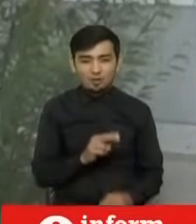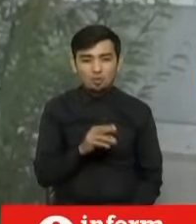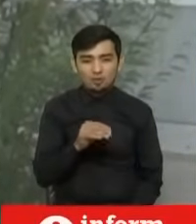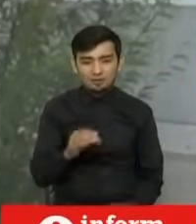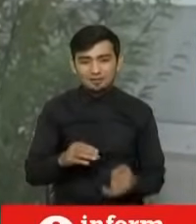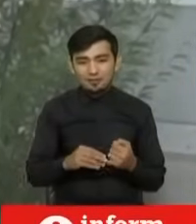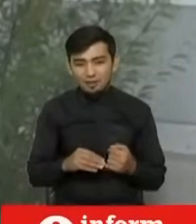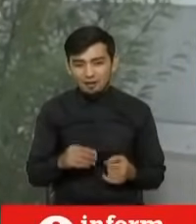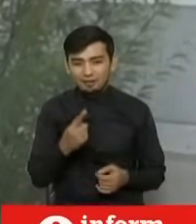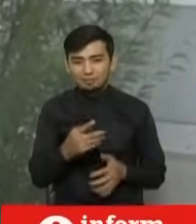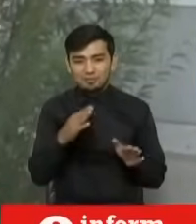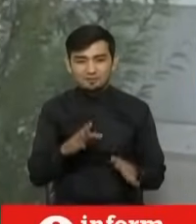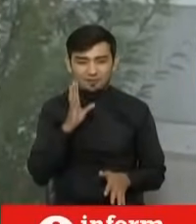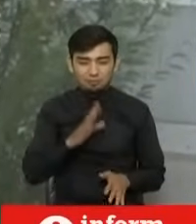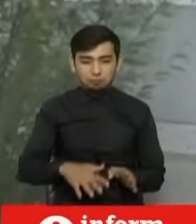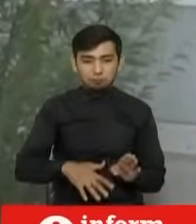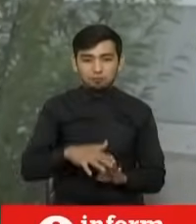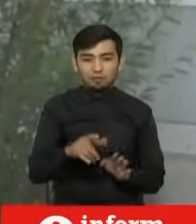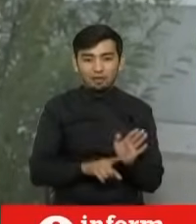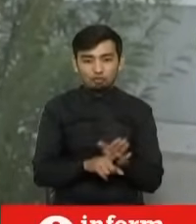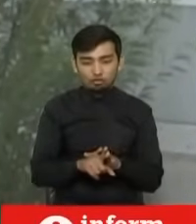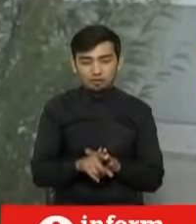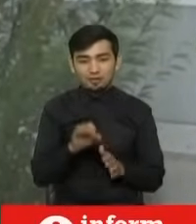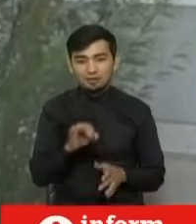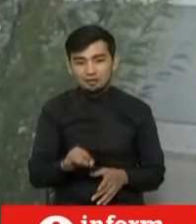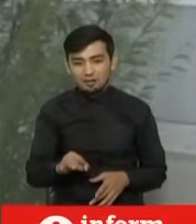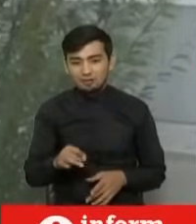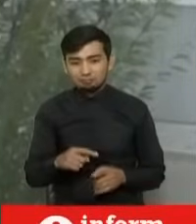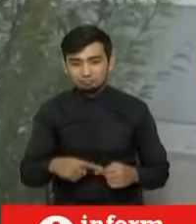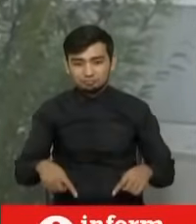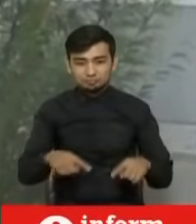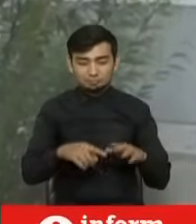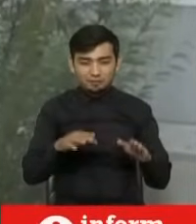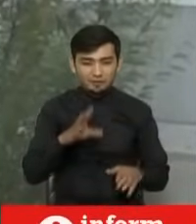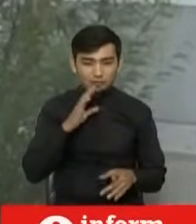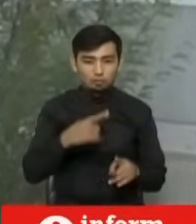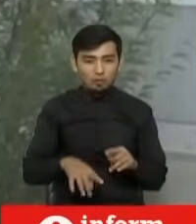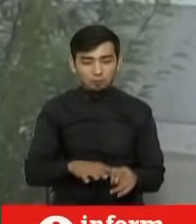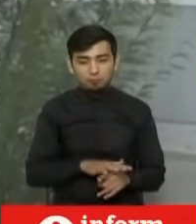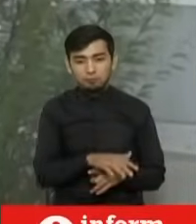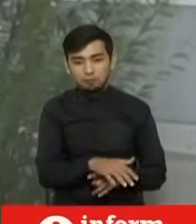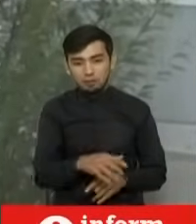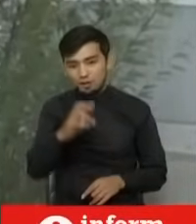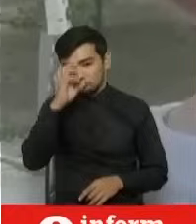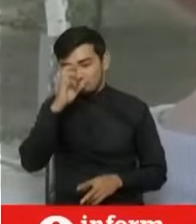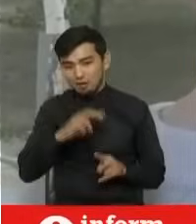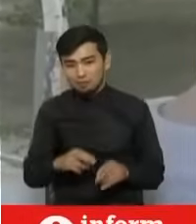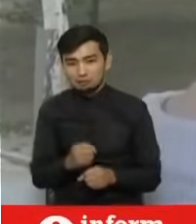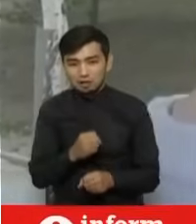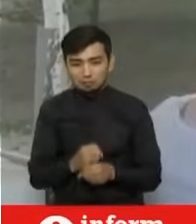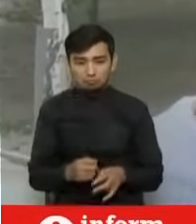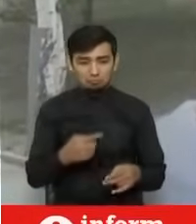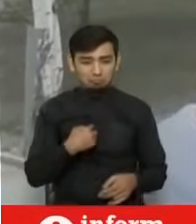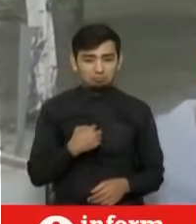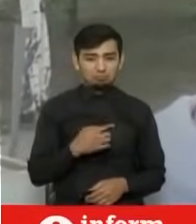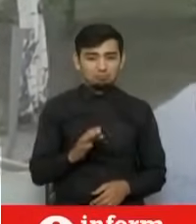предусмотрено если в одном месте начинают строиться при территории начинает топить чтобы государство принимало какие-то меры